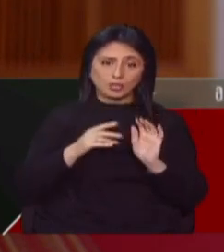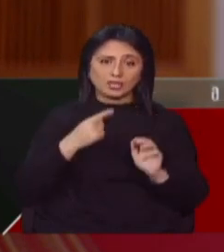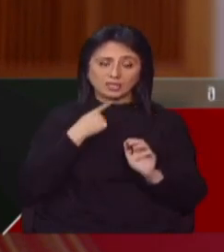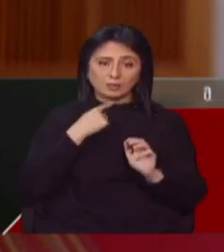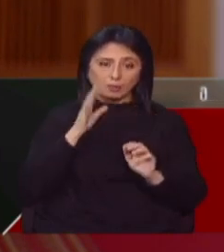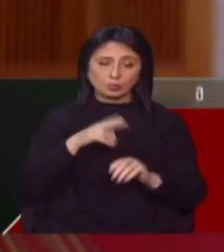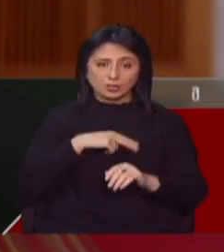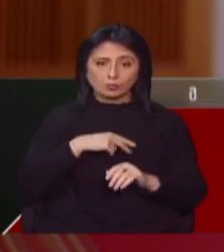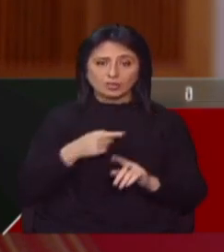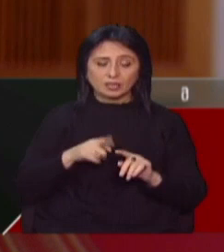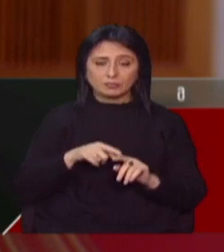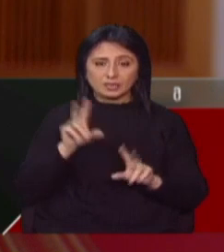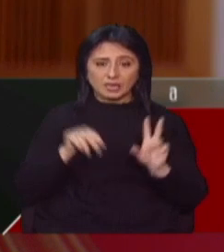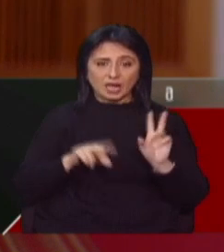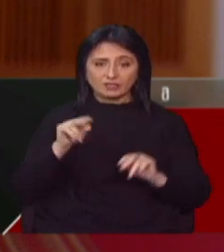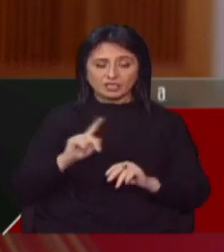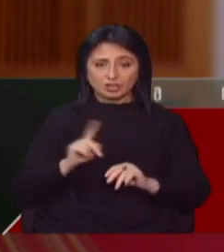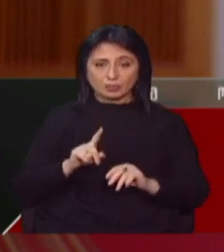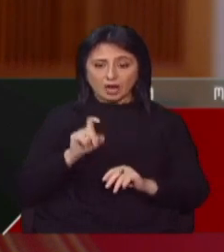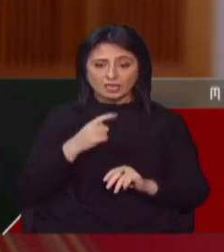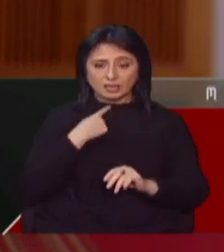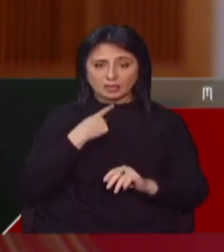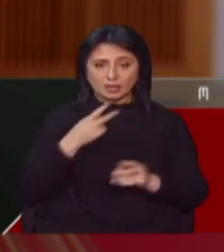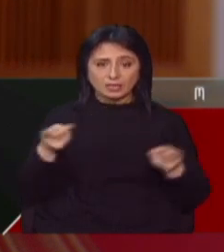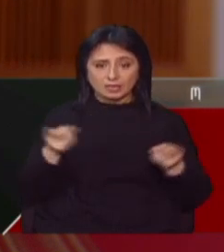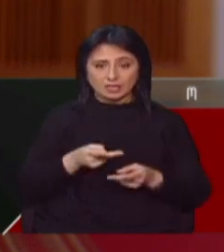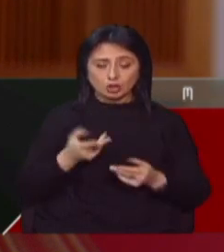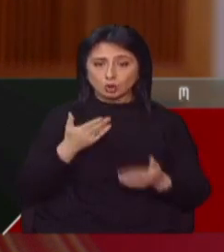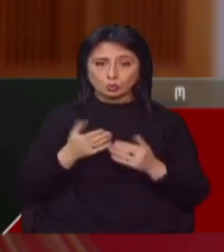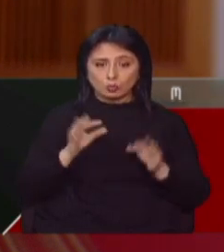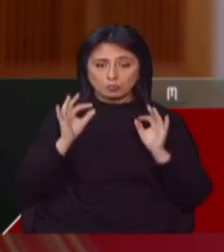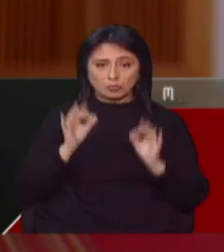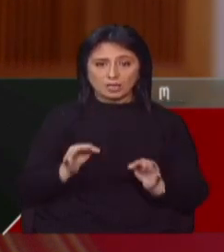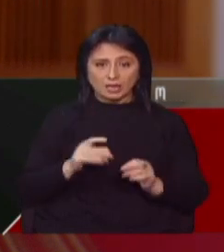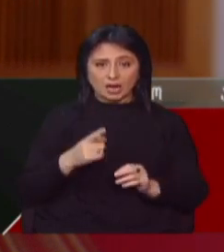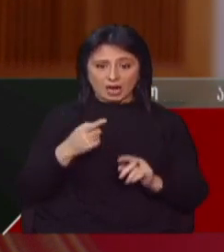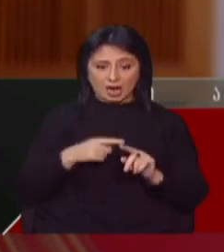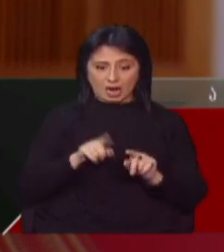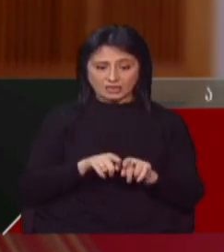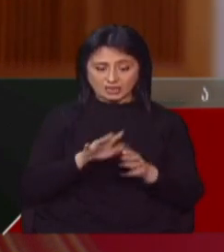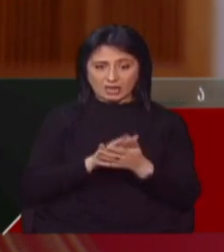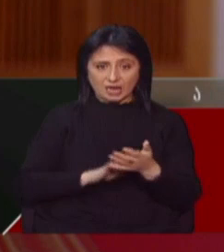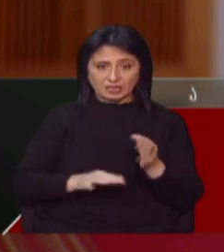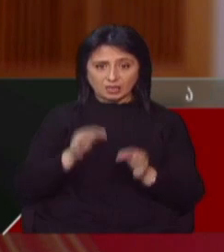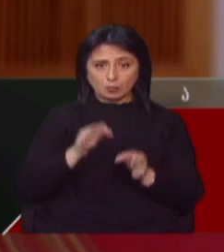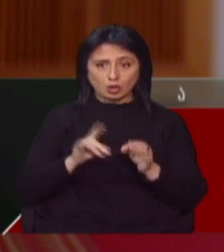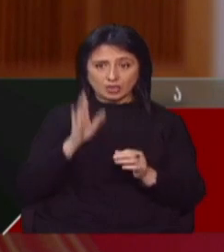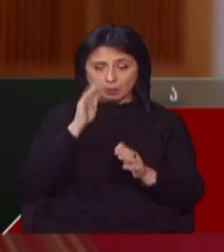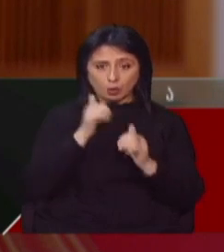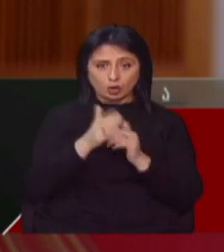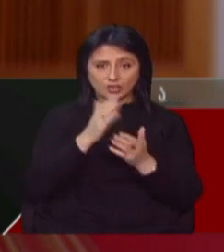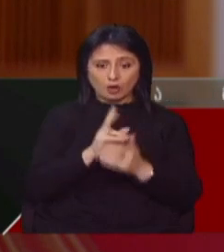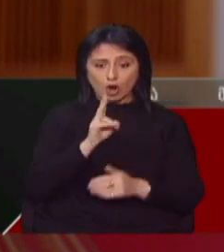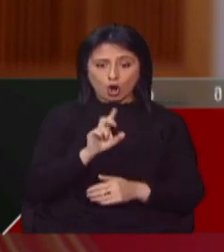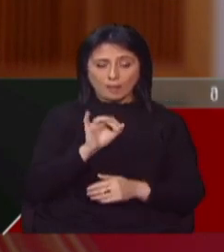deputati, sahma, imis gatuali ține bitrom, asihmari, saciro, tu martlac, asigagrdzel, da procesi, ira prognozi, caux,